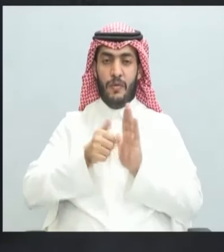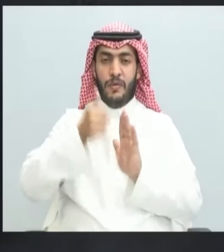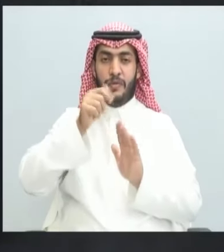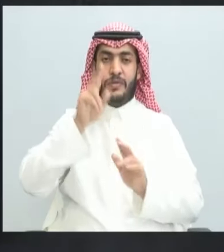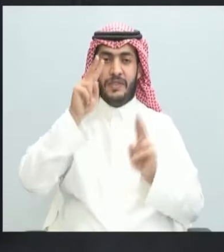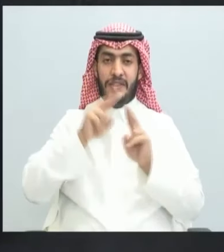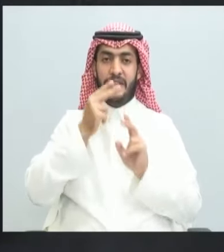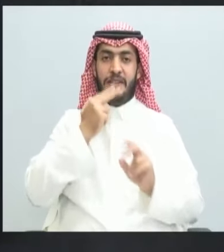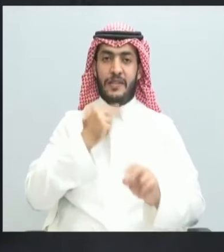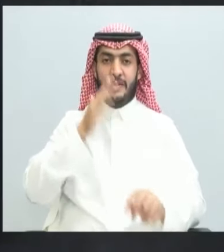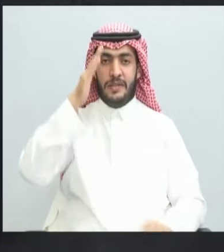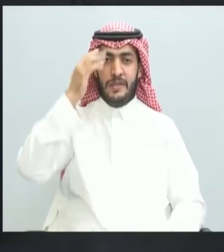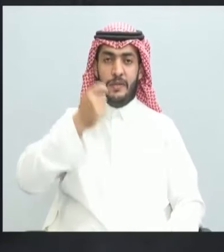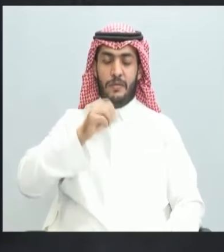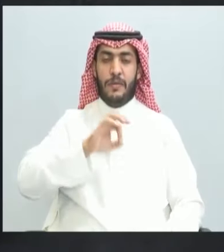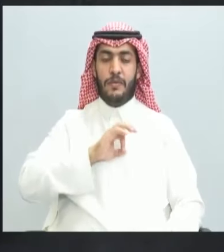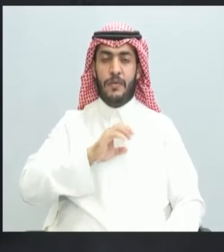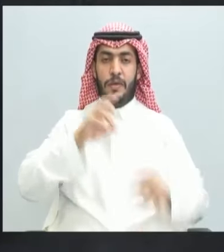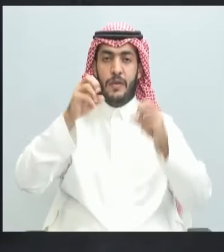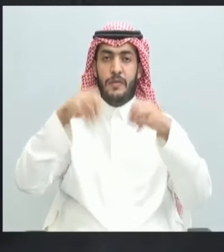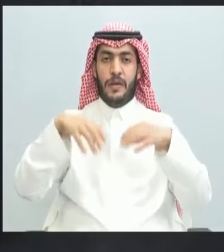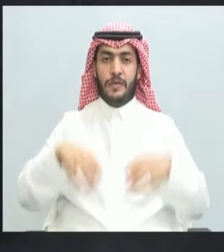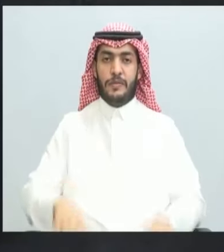وراكم على خير والسلام عليكم ورحمه الله وبركاته